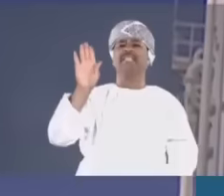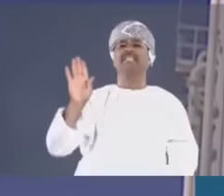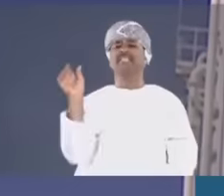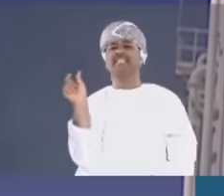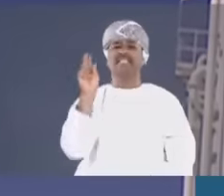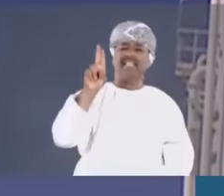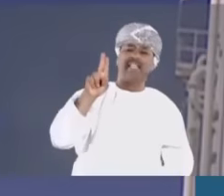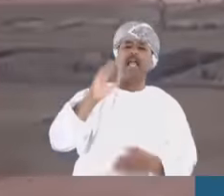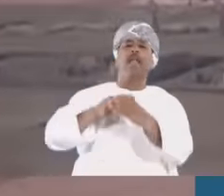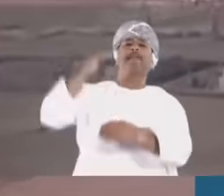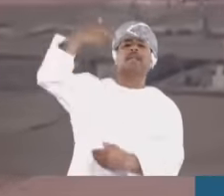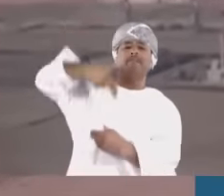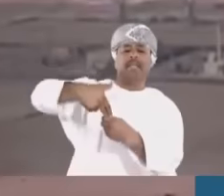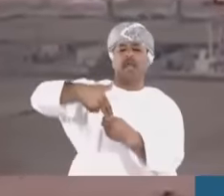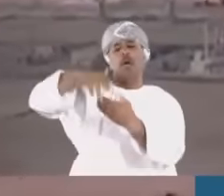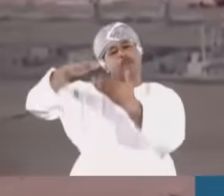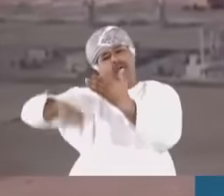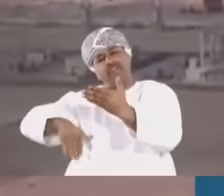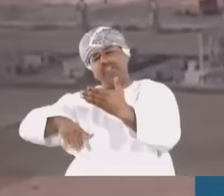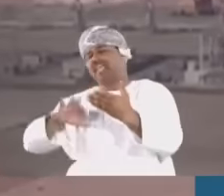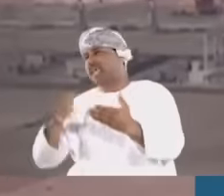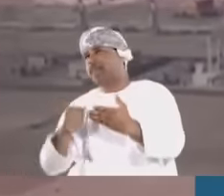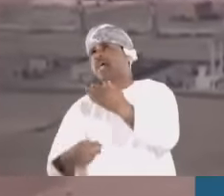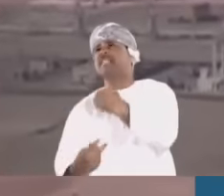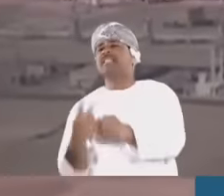$34.59 للبرميل، منخفضا بذلك